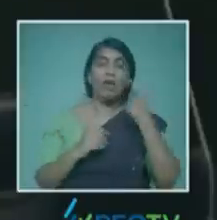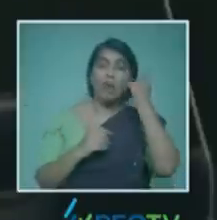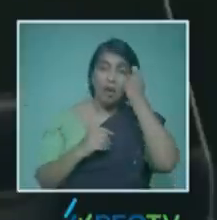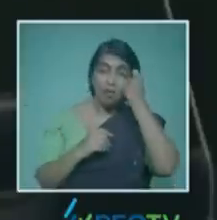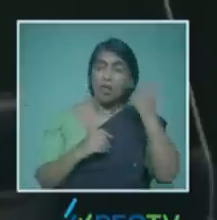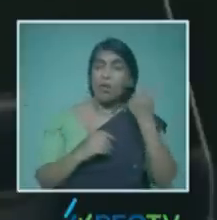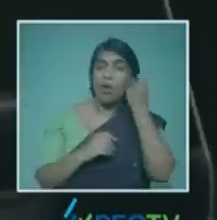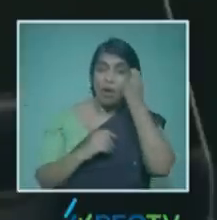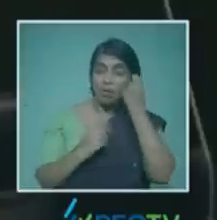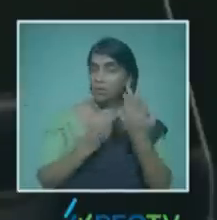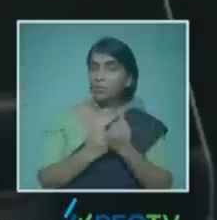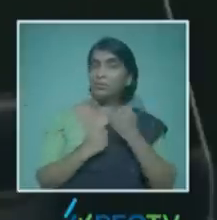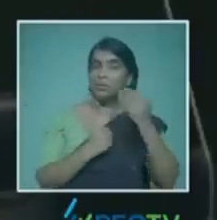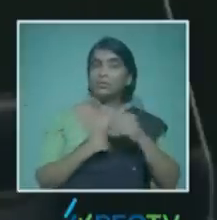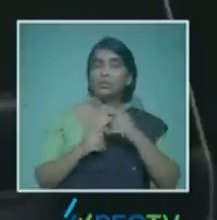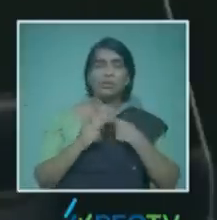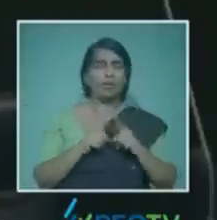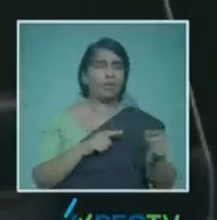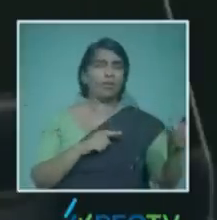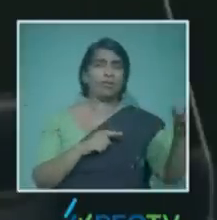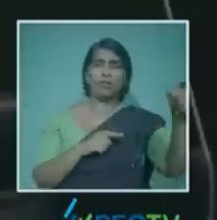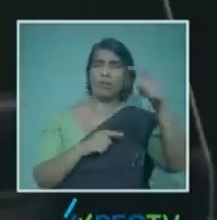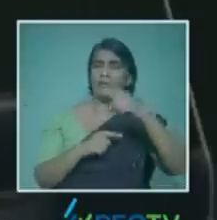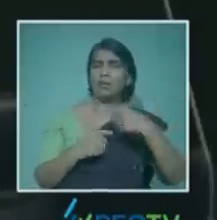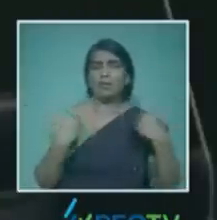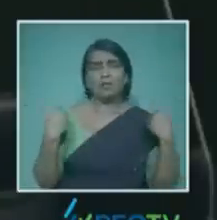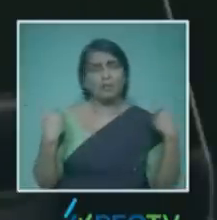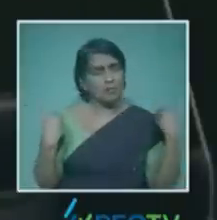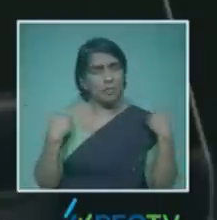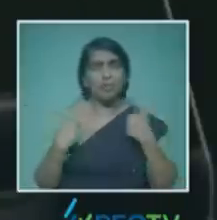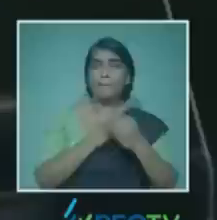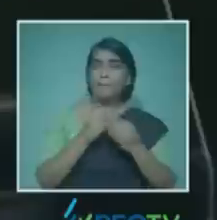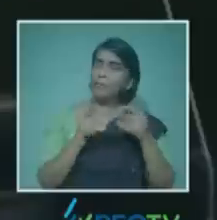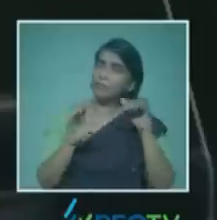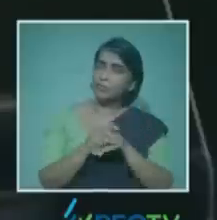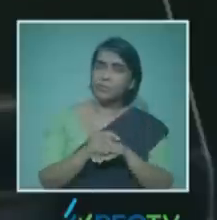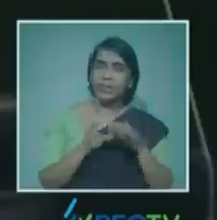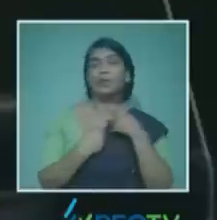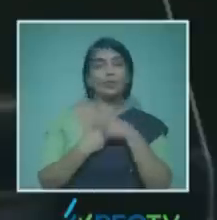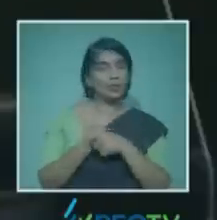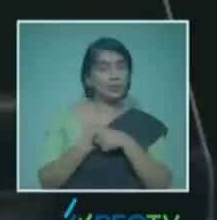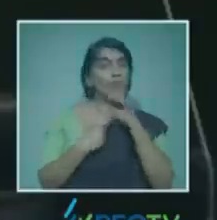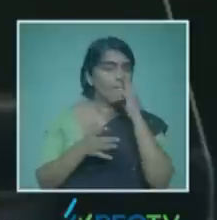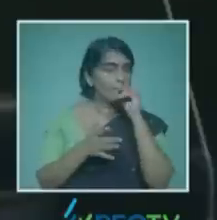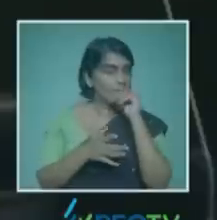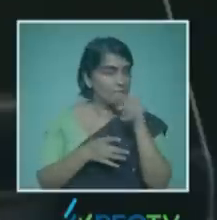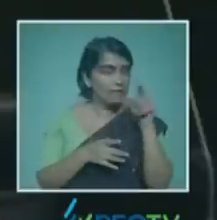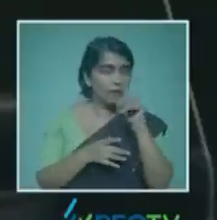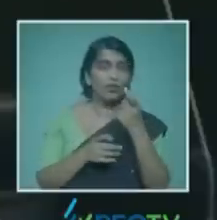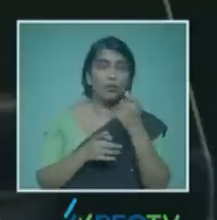නව සංකල්පයක් අරගෙන ගියාම වටේ යවල රෝන්ද ගහලා හති වට්ටල නව නිපැයුම් කාර්යයක් ආවොත් එපාම කරවලා මේ වැරදි